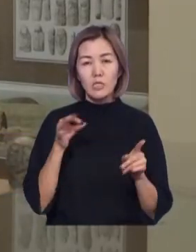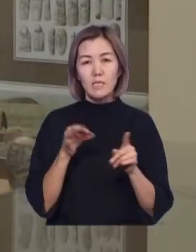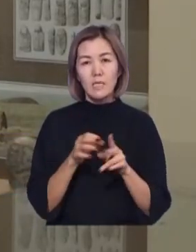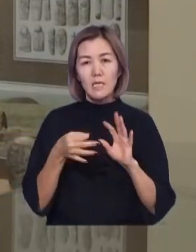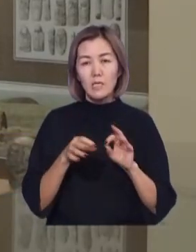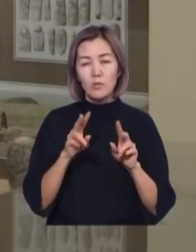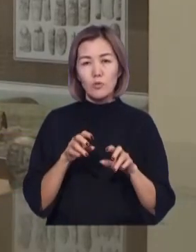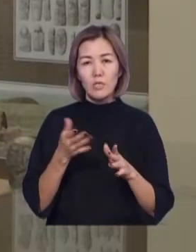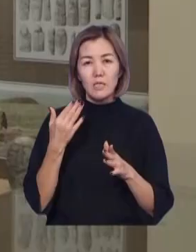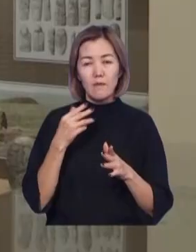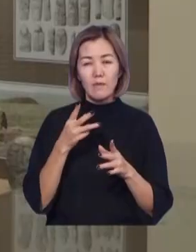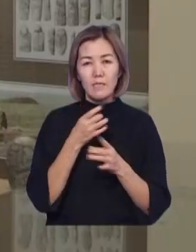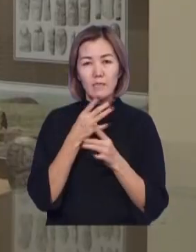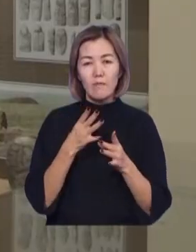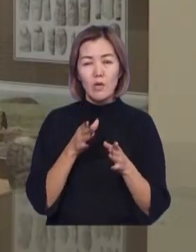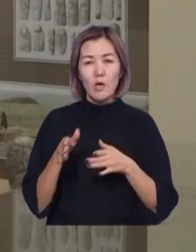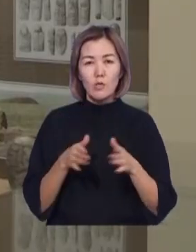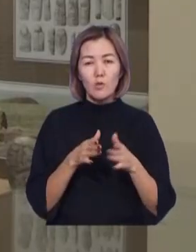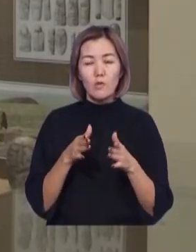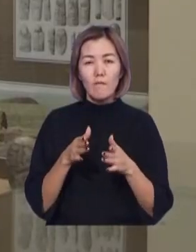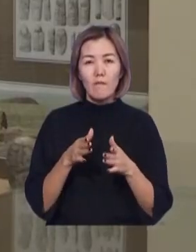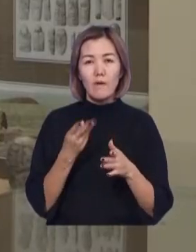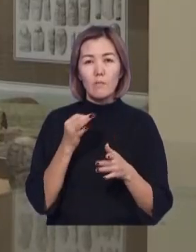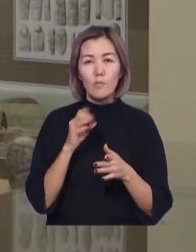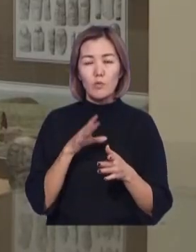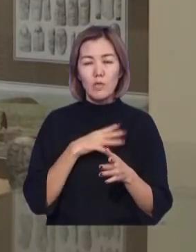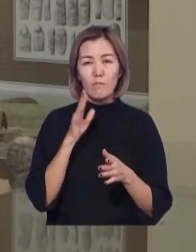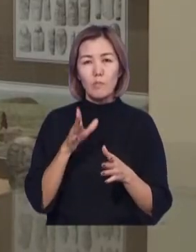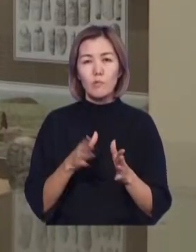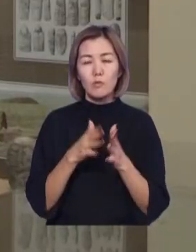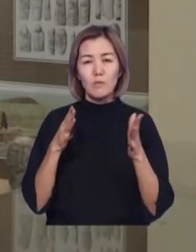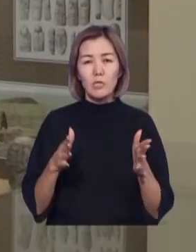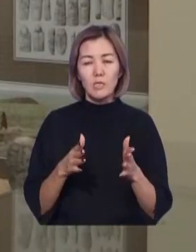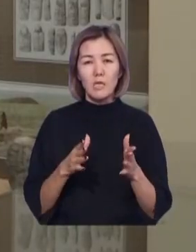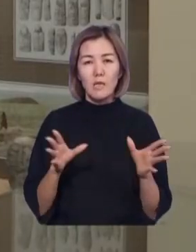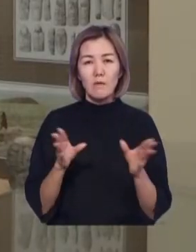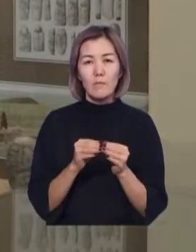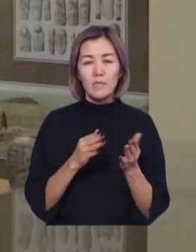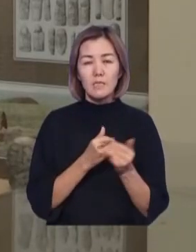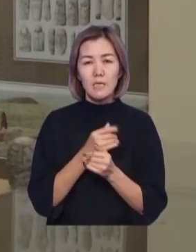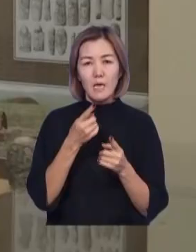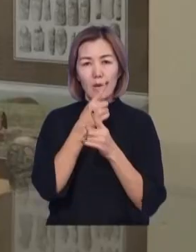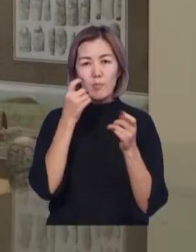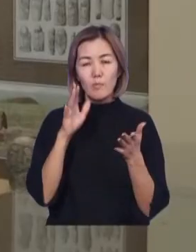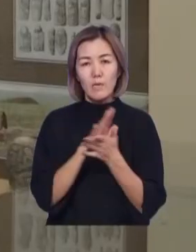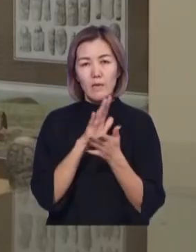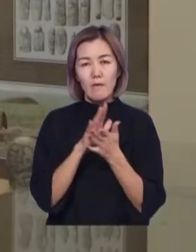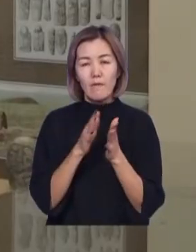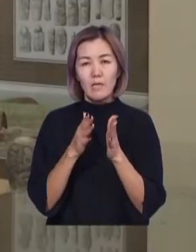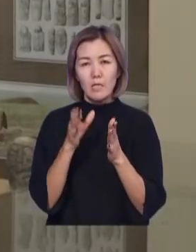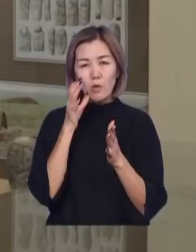изучить древние цивилизации шёлкового пути в будущем планируем расширить сотрудничество и опубликовать значимые